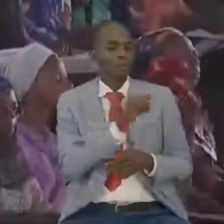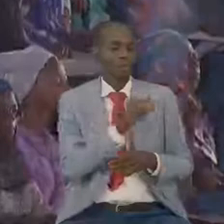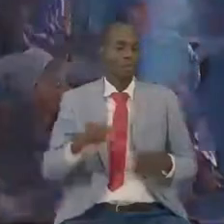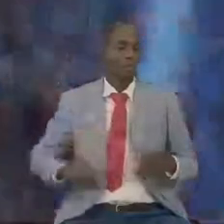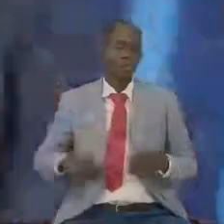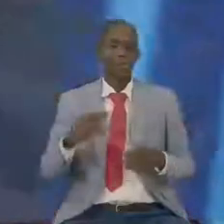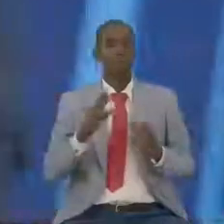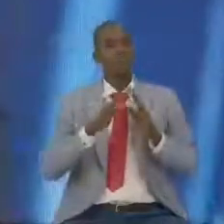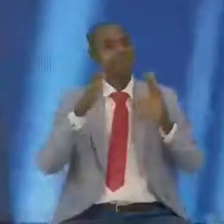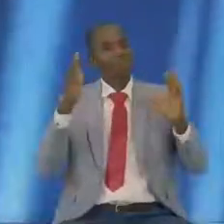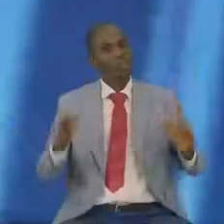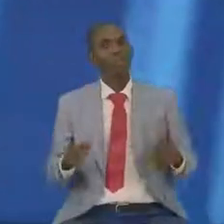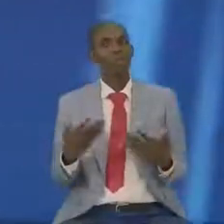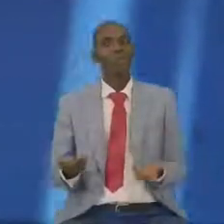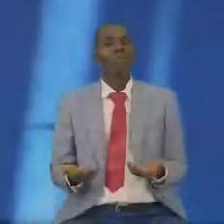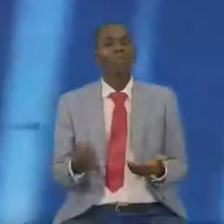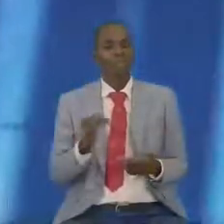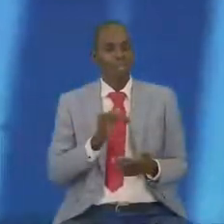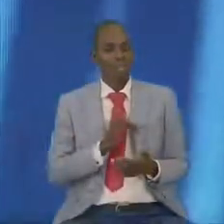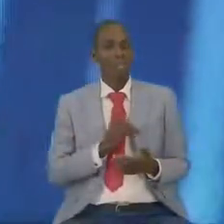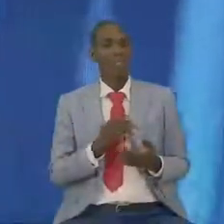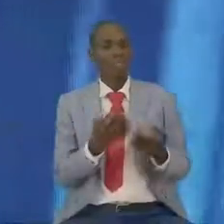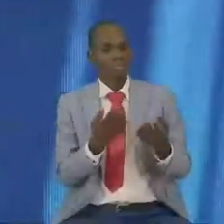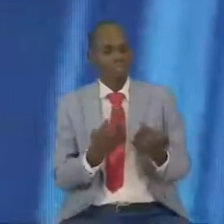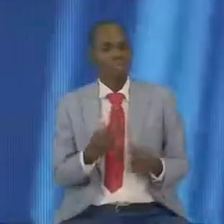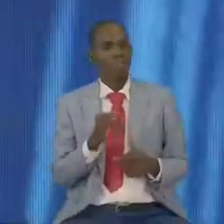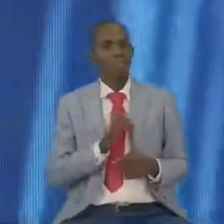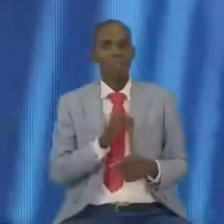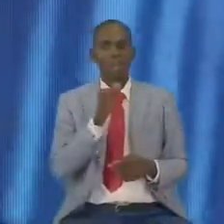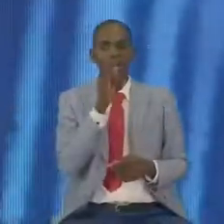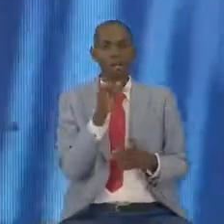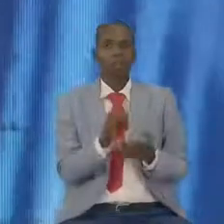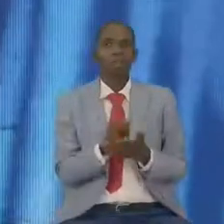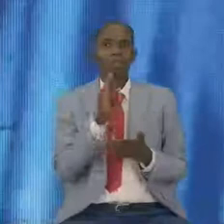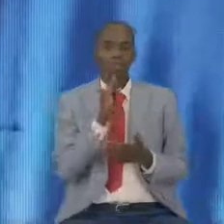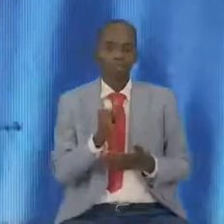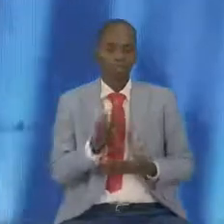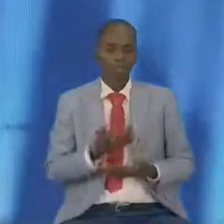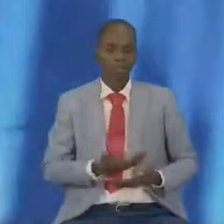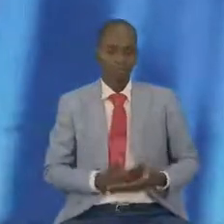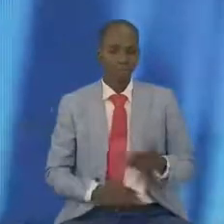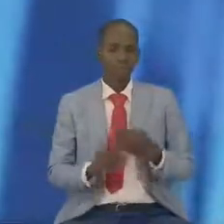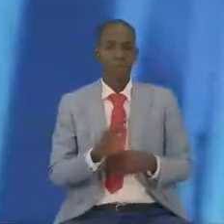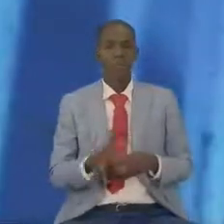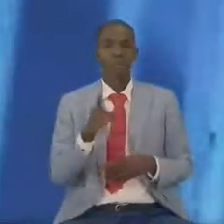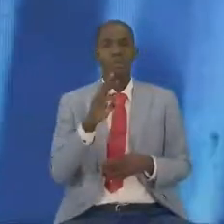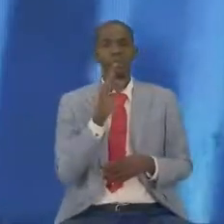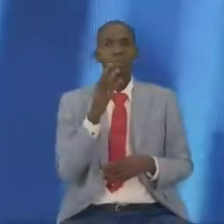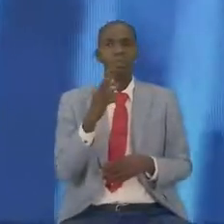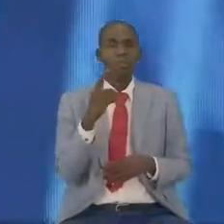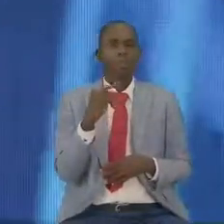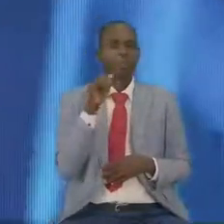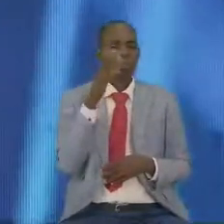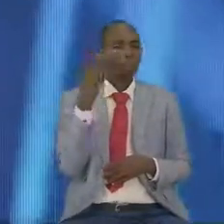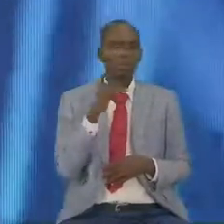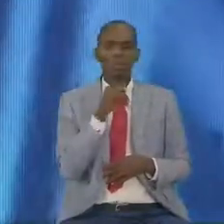qui. Moi, je suis venu et c'est moi maintenant qui porte les enfants maintenant. Et toi, tu es là. Elle n'était pas amère contre